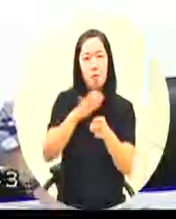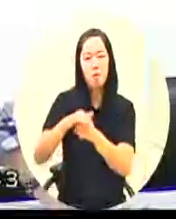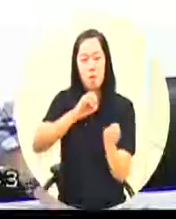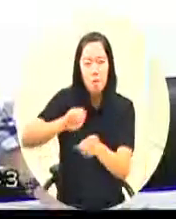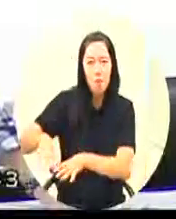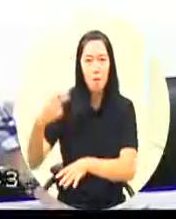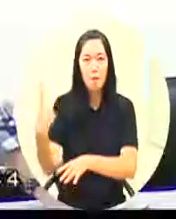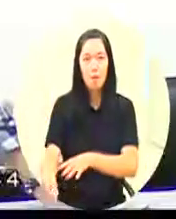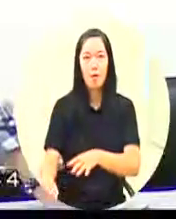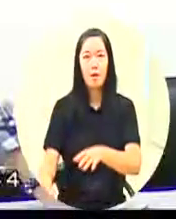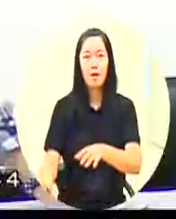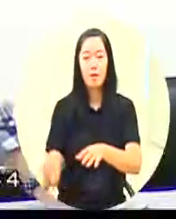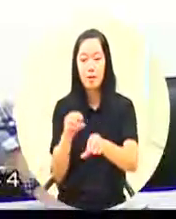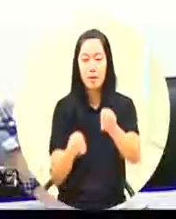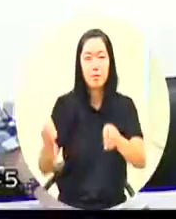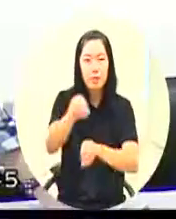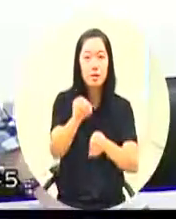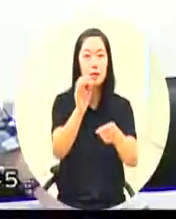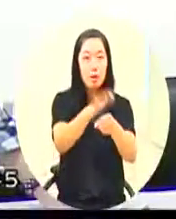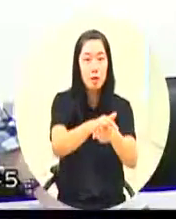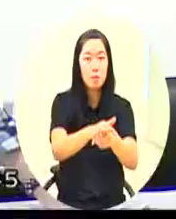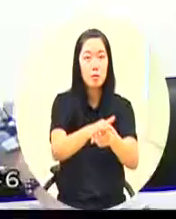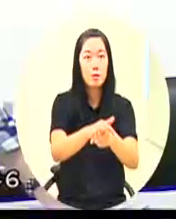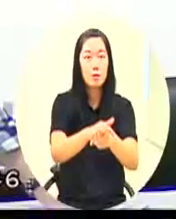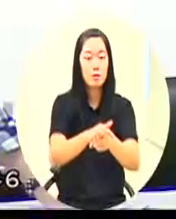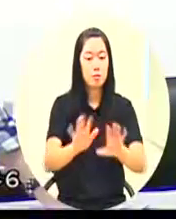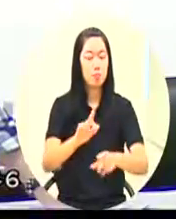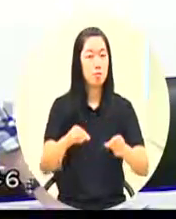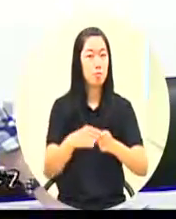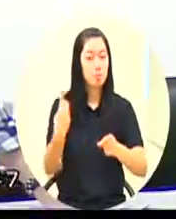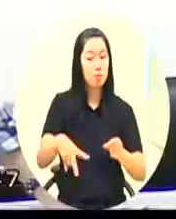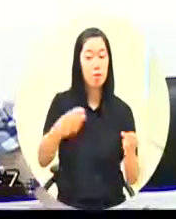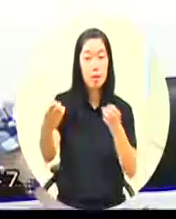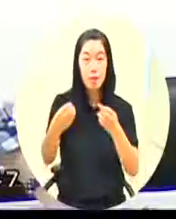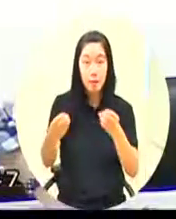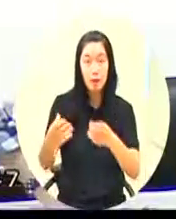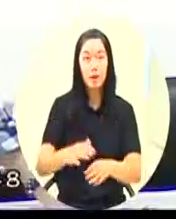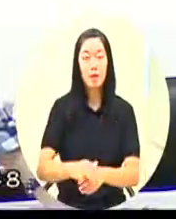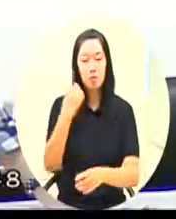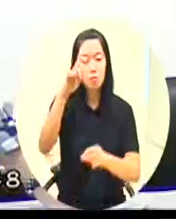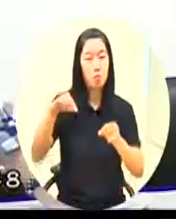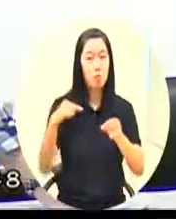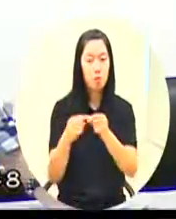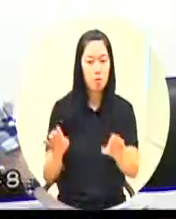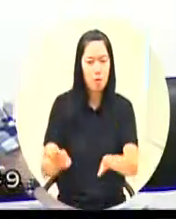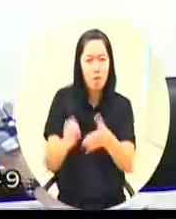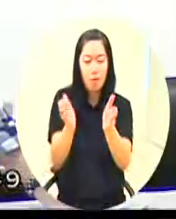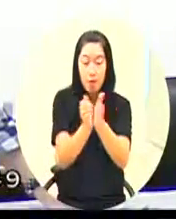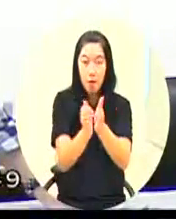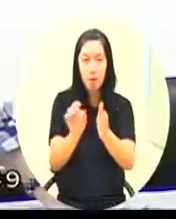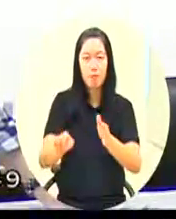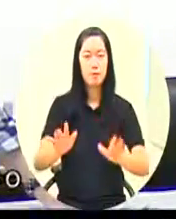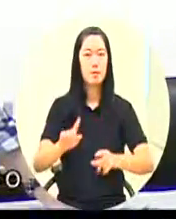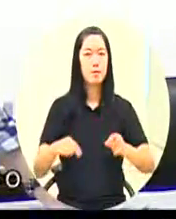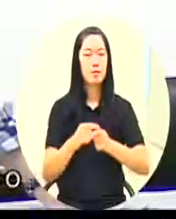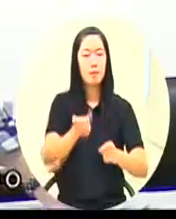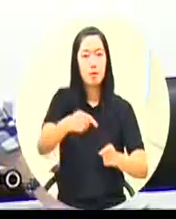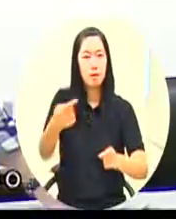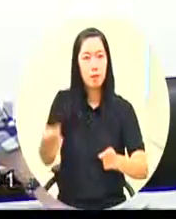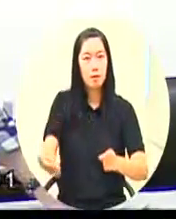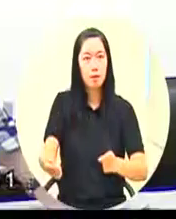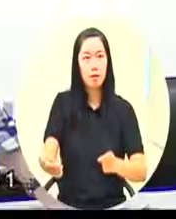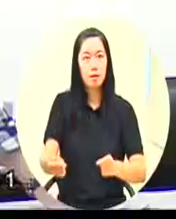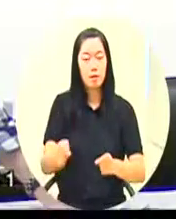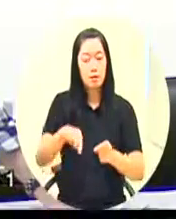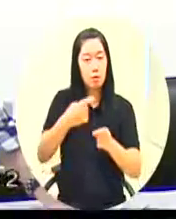再通通递补。所以我们今年就跟大家有讨论了，已经明年又要开始了，那今年就是这接下来这在过